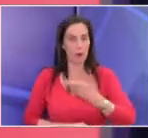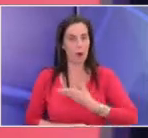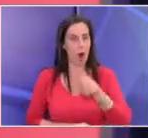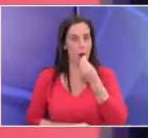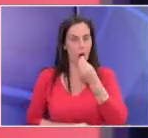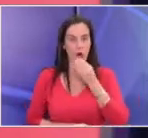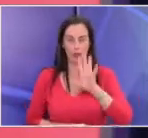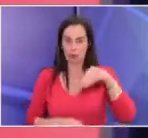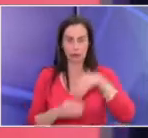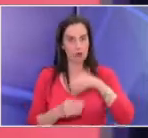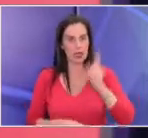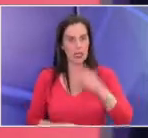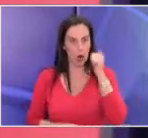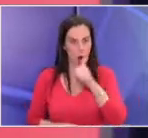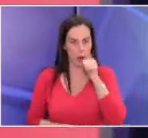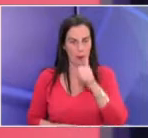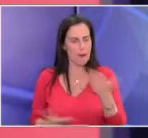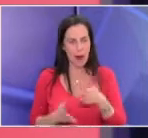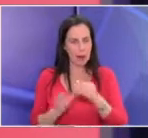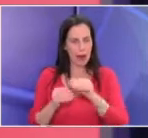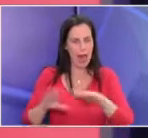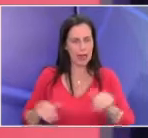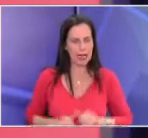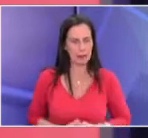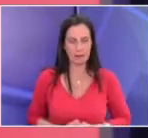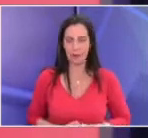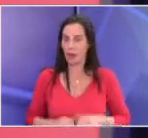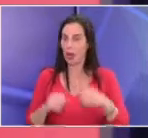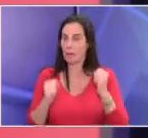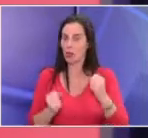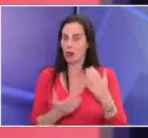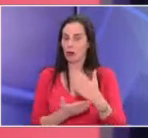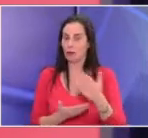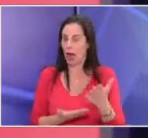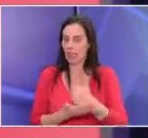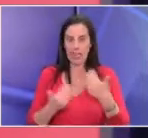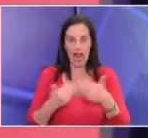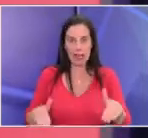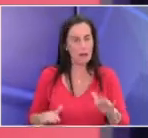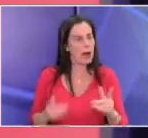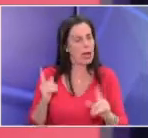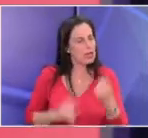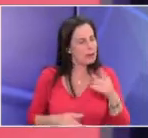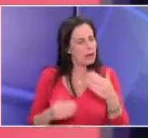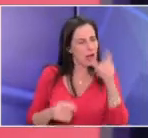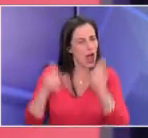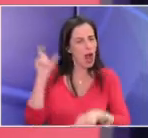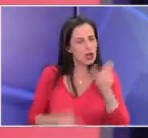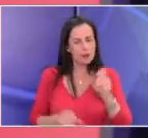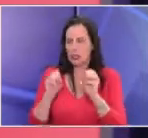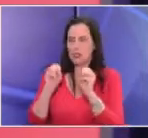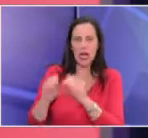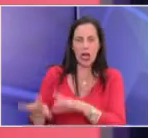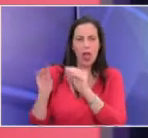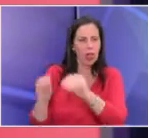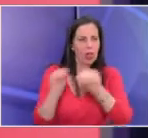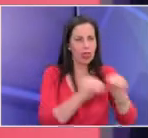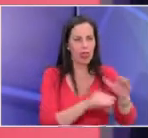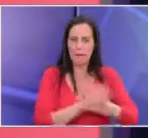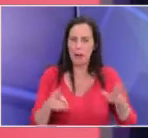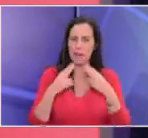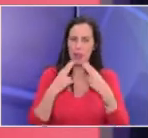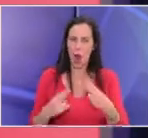בהענקת ביטחון לאזרחיה. רוצים דוגמאות? יאללה, בוא נדבר. ביטחון תעסוקתי. רוב העובדים במשק היום הם